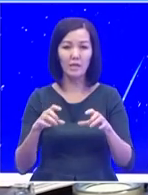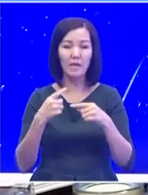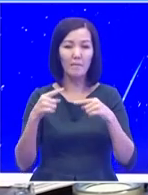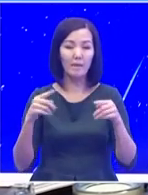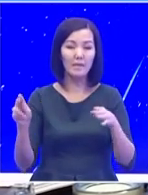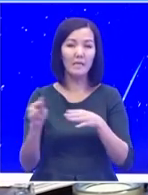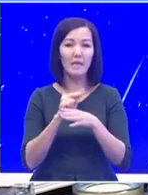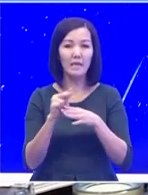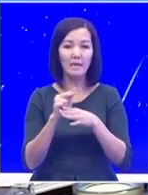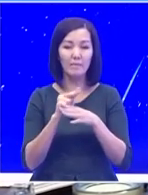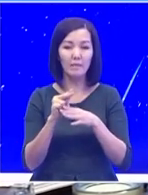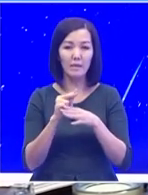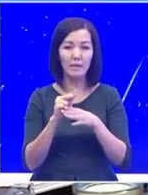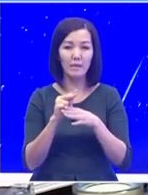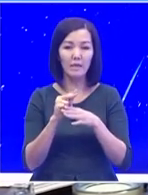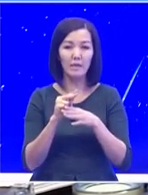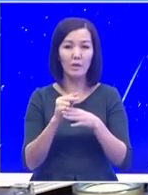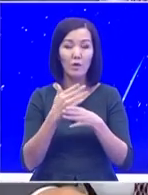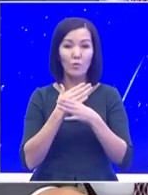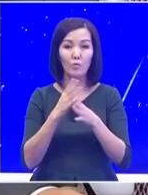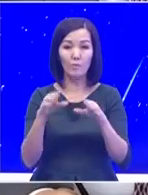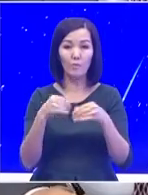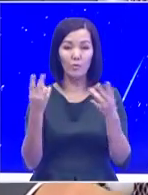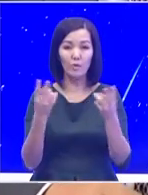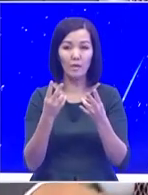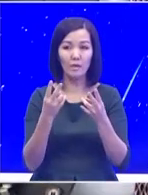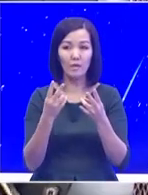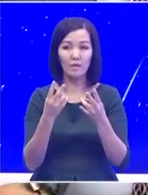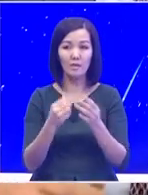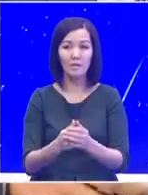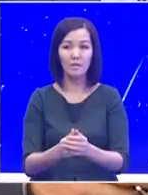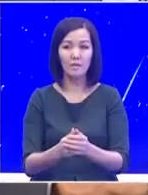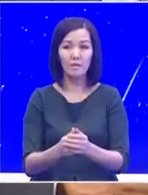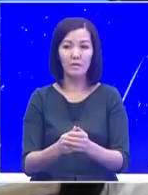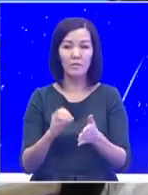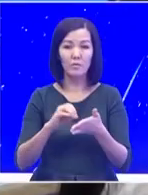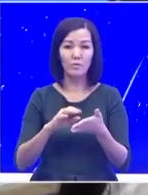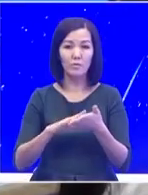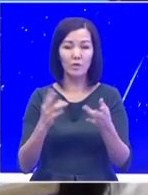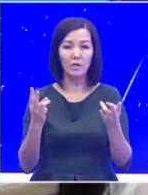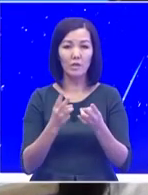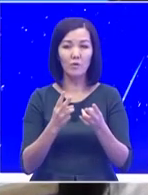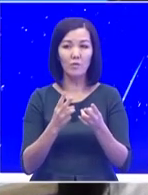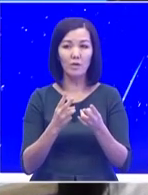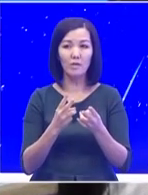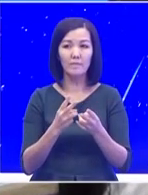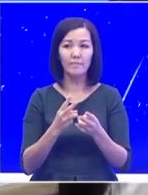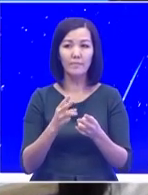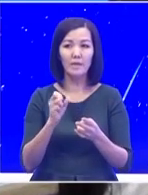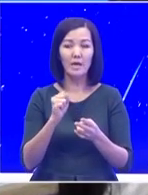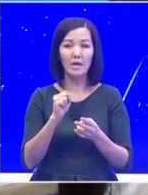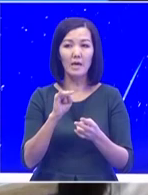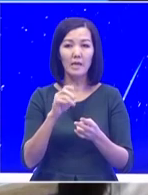бәрін специалистов, помогите и көмектесет. Жарайма, на учет возьму. Диана Айдарханованың